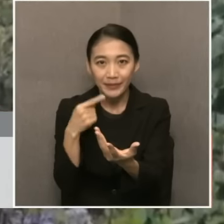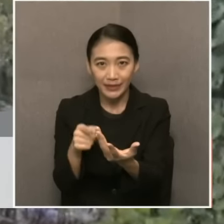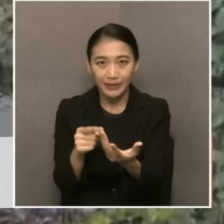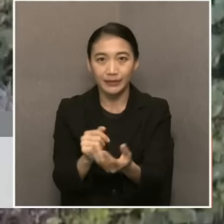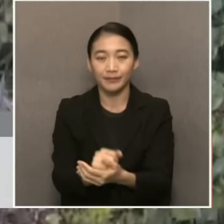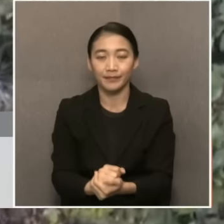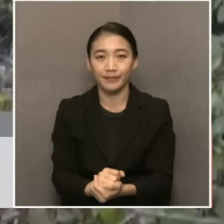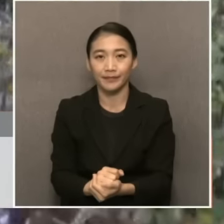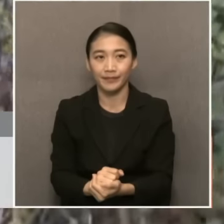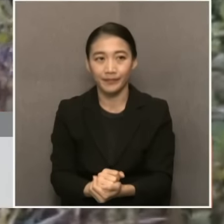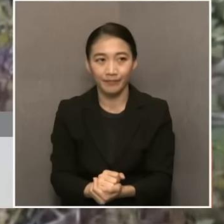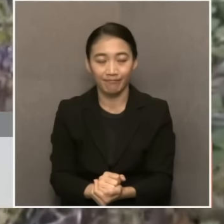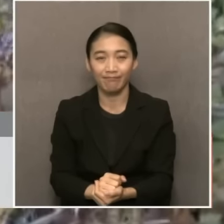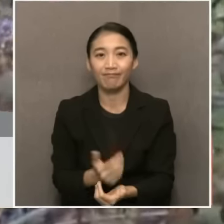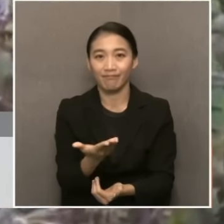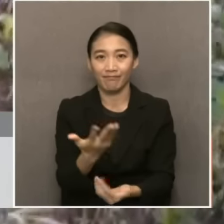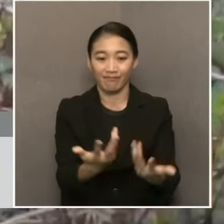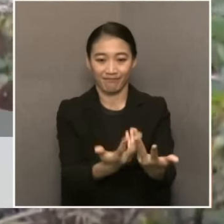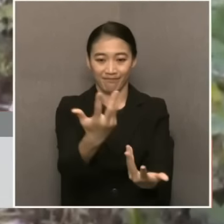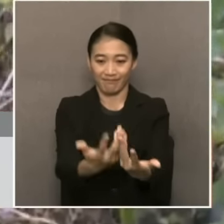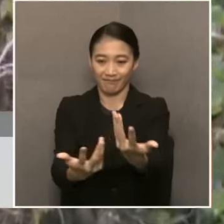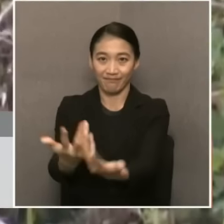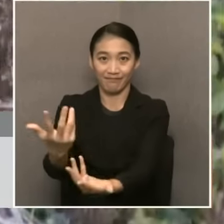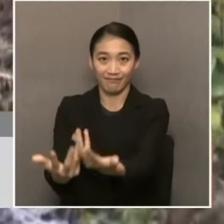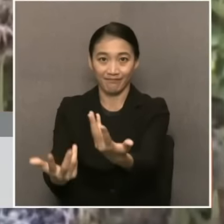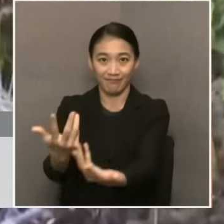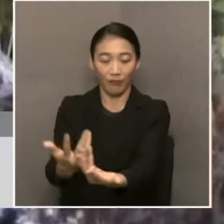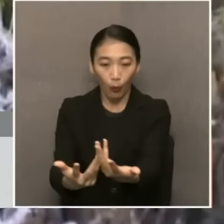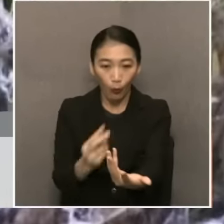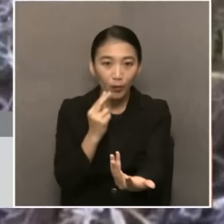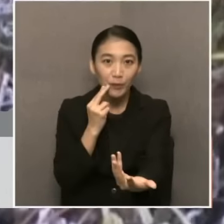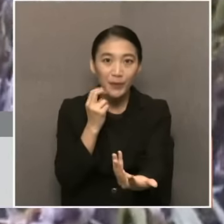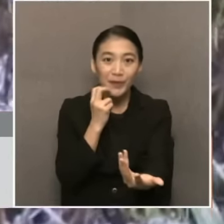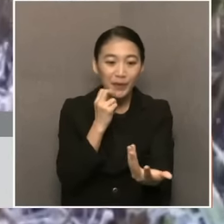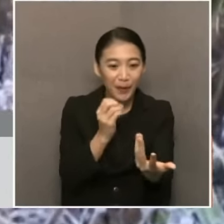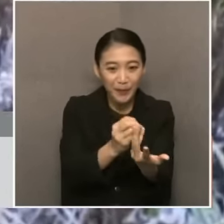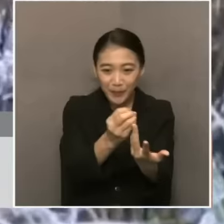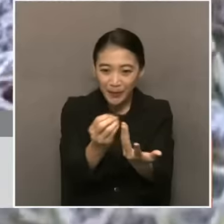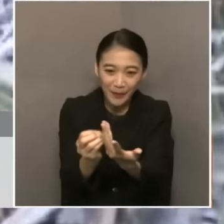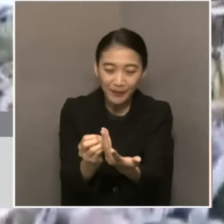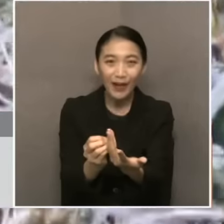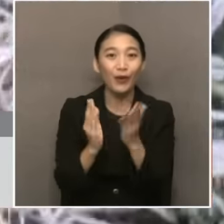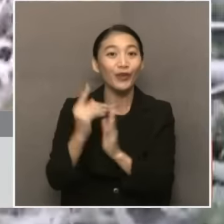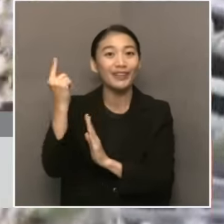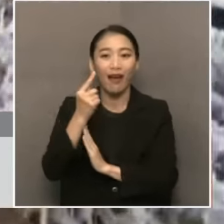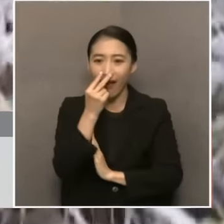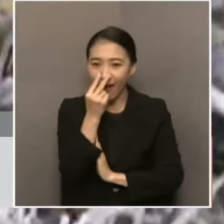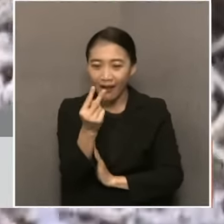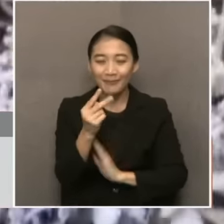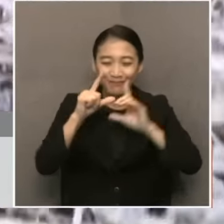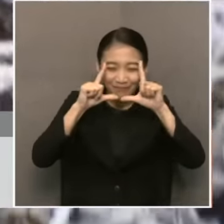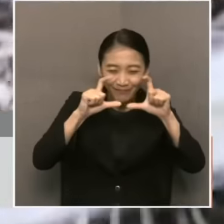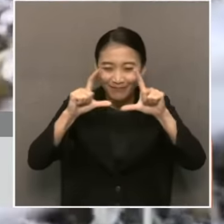ร็ดน้ำค้างแข็งเกาะตามยอดหญ้าสีขาวสวยงามเลยนะคะเนี่ยค่ะนักท่องเที่ยวก็ลงมาถ่ายภาพเก็บเอา